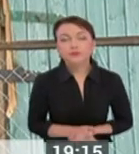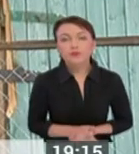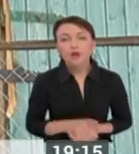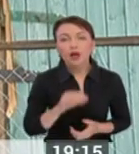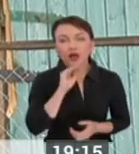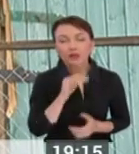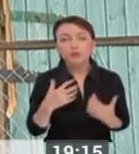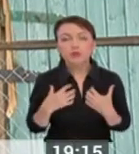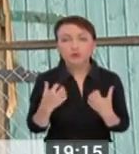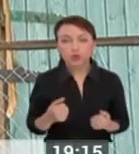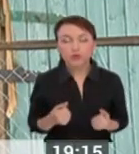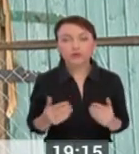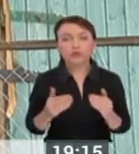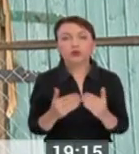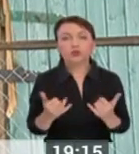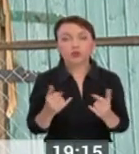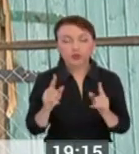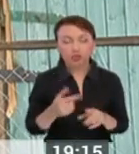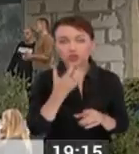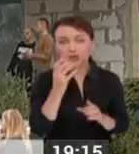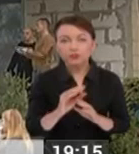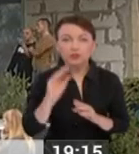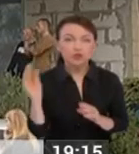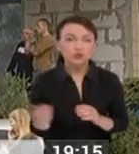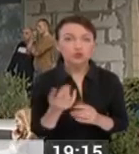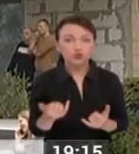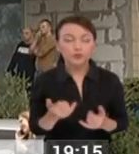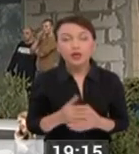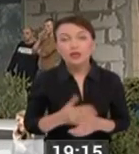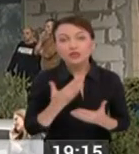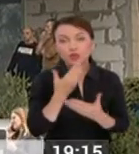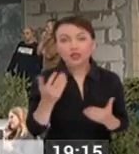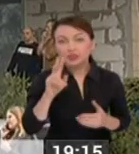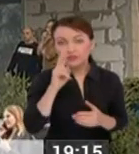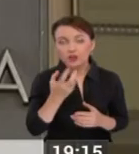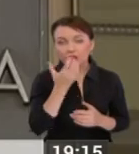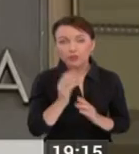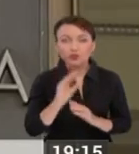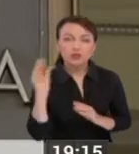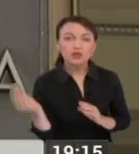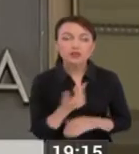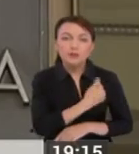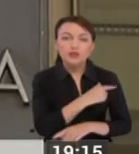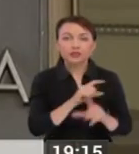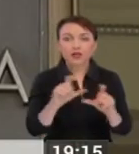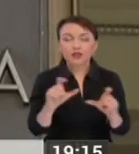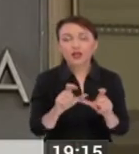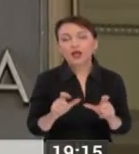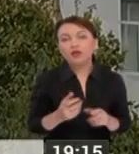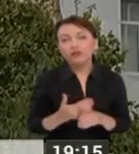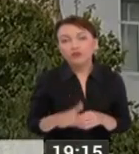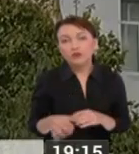Академія здоров'я, як пологовий будинок, на сьогоднішній день проходить термосанацію. За останні два роки на термосанацію медзакладів виділили